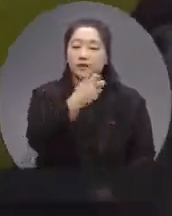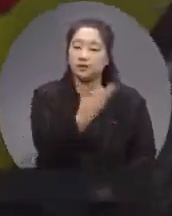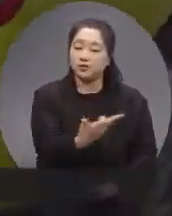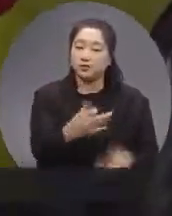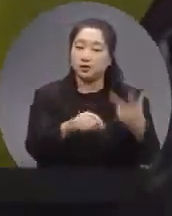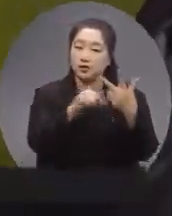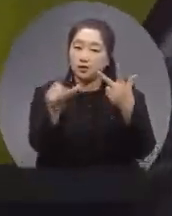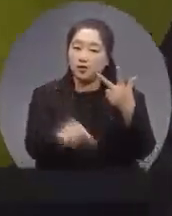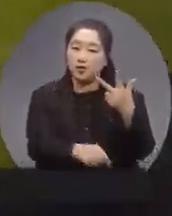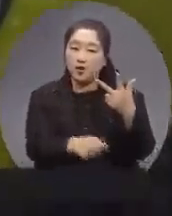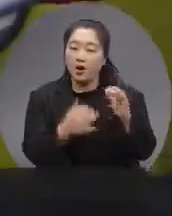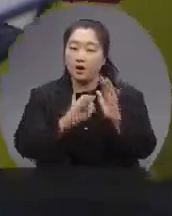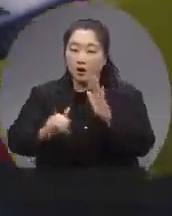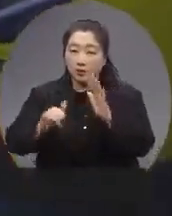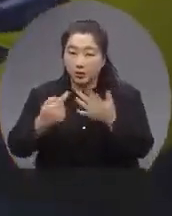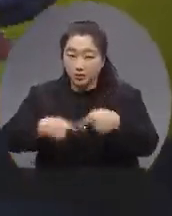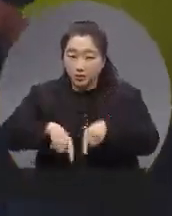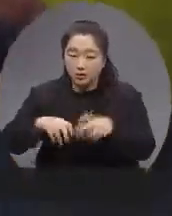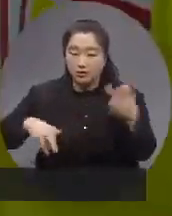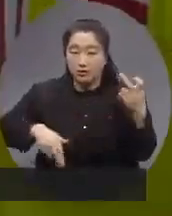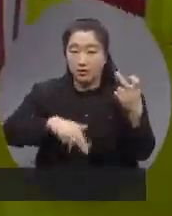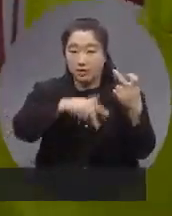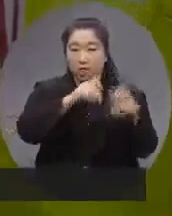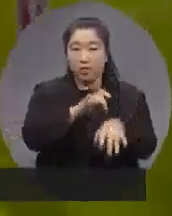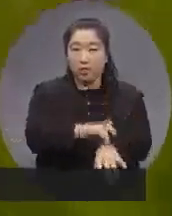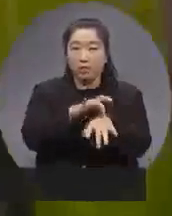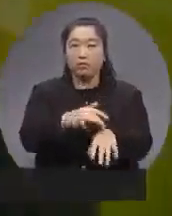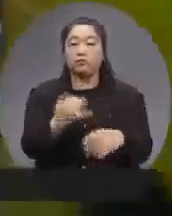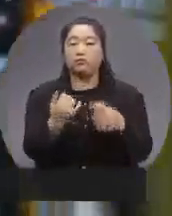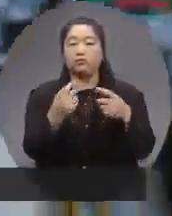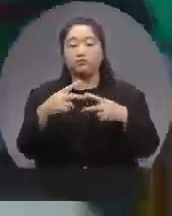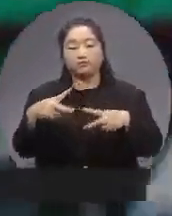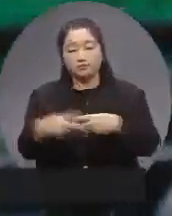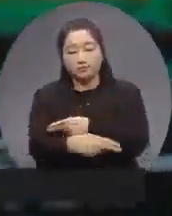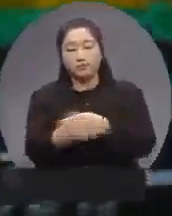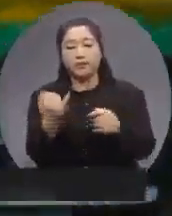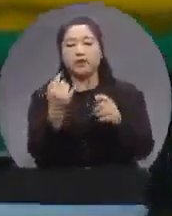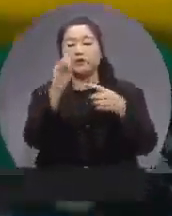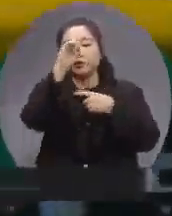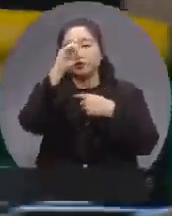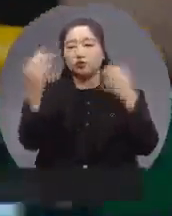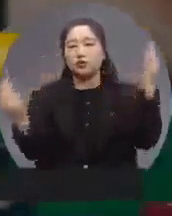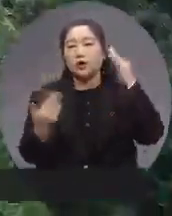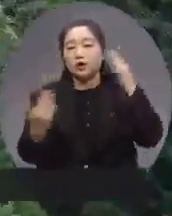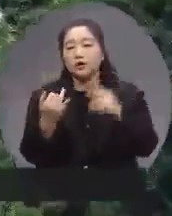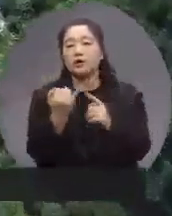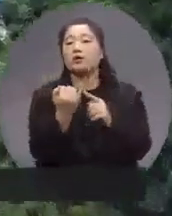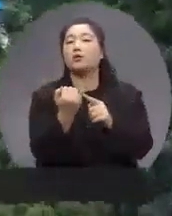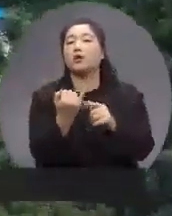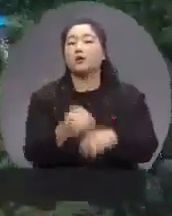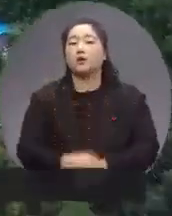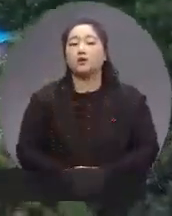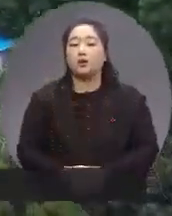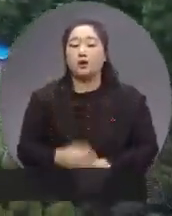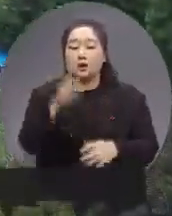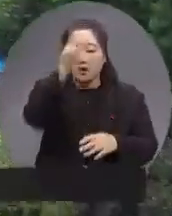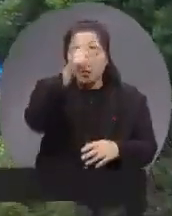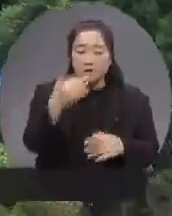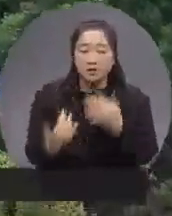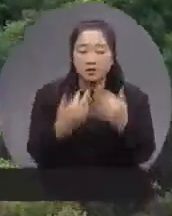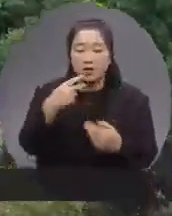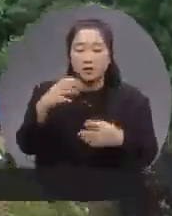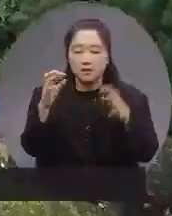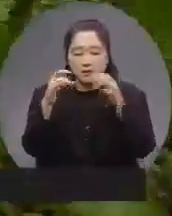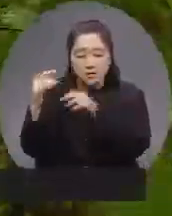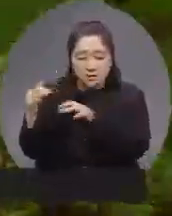2019년 7월 가족과 함께 산에 올랐다 실종돼 소식이 끊겼던 중학생 좋은 누리 양. 경찰과 소방 등 수천